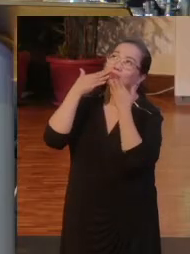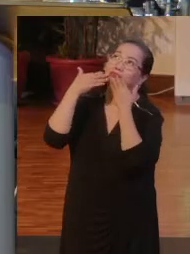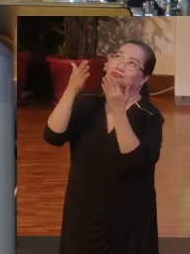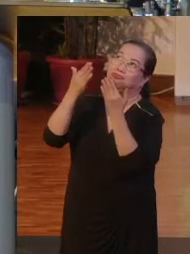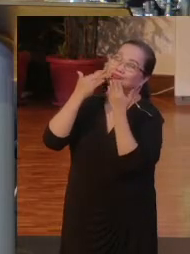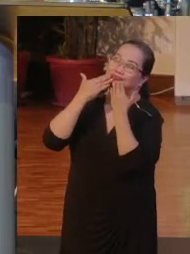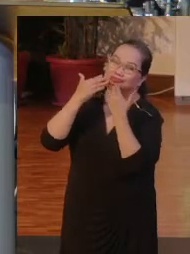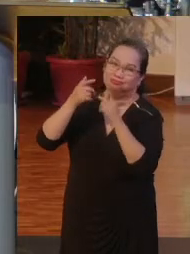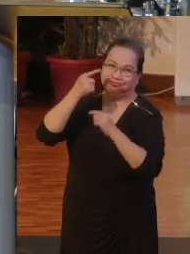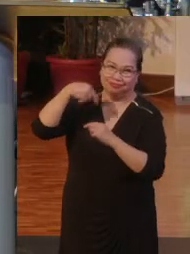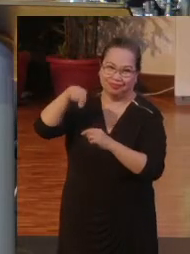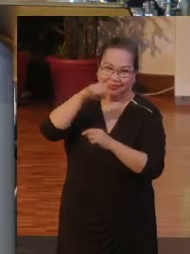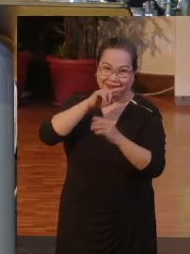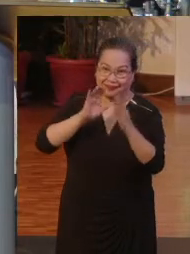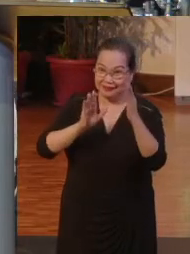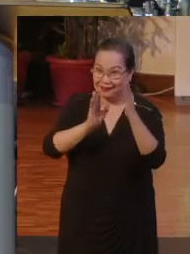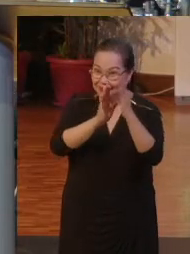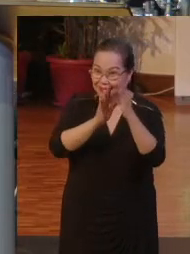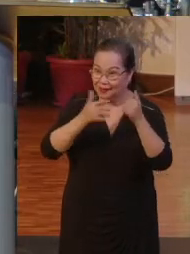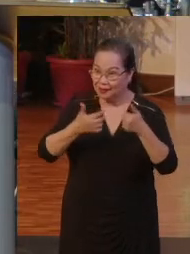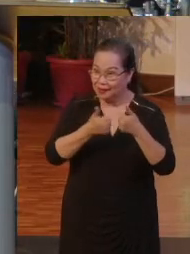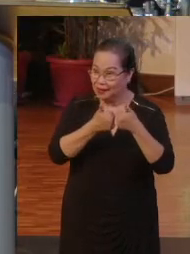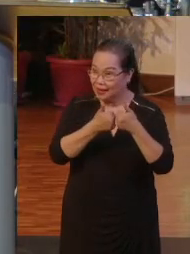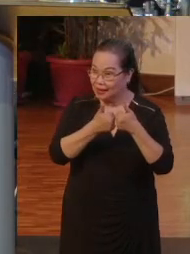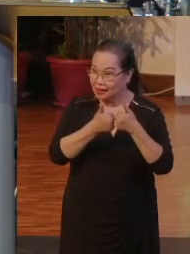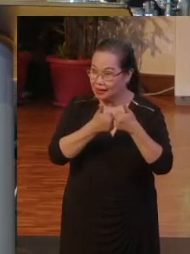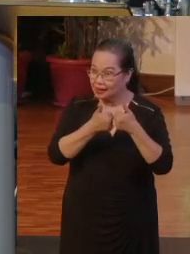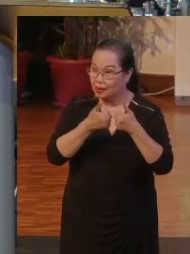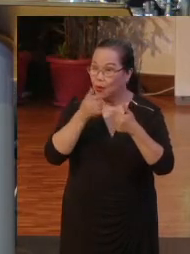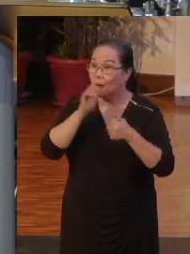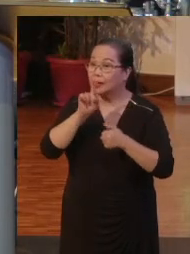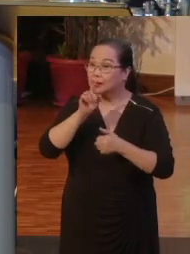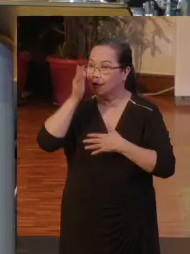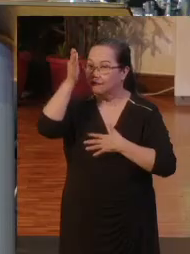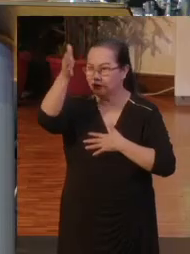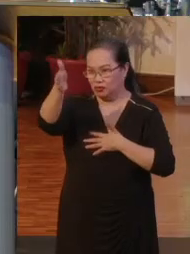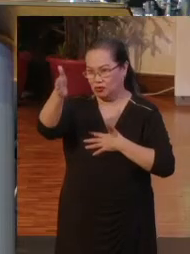upang ating maharap ang hamon ng kinabukasan.